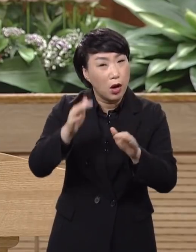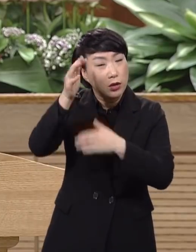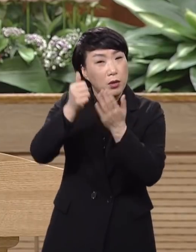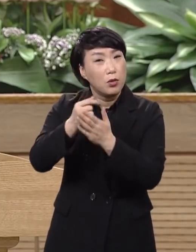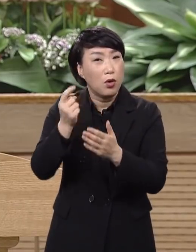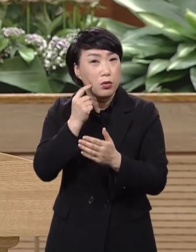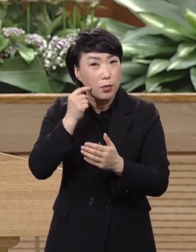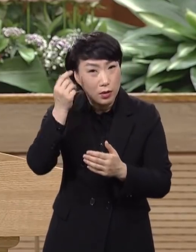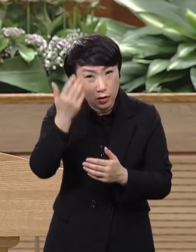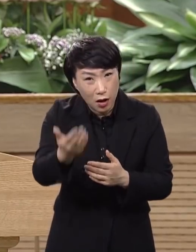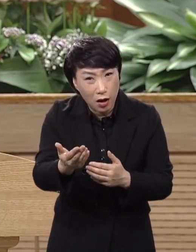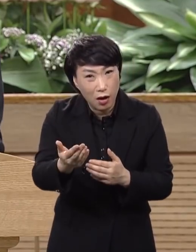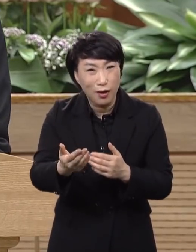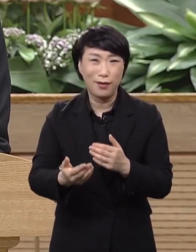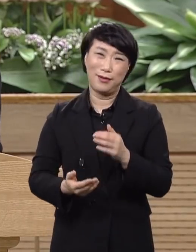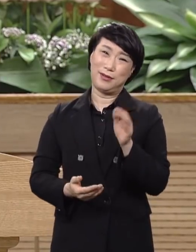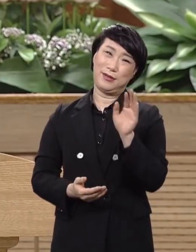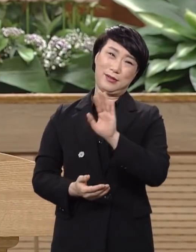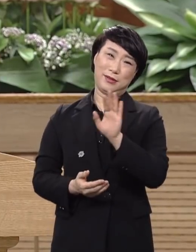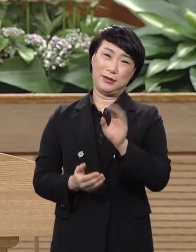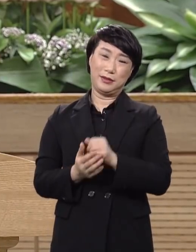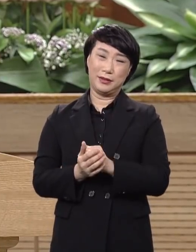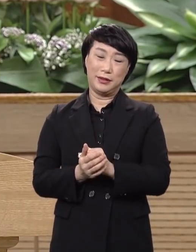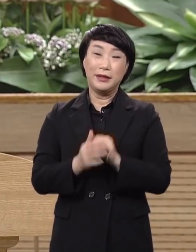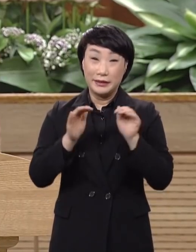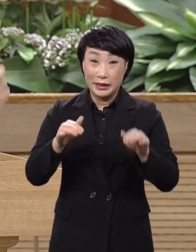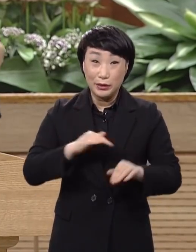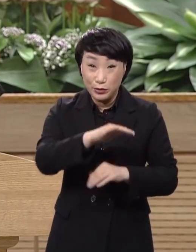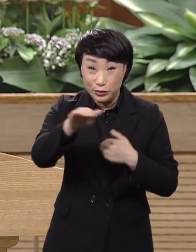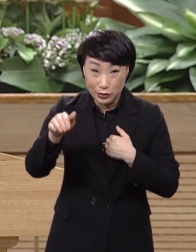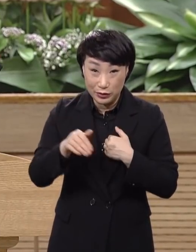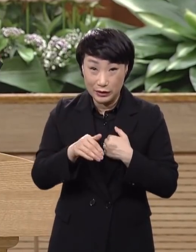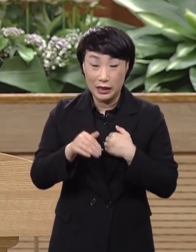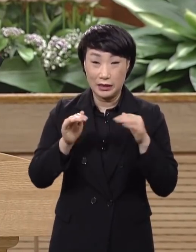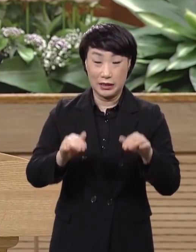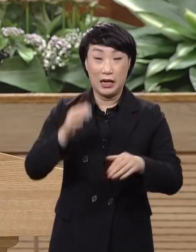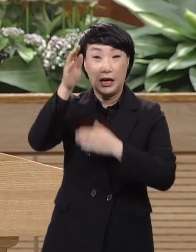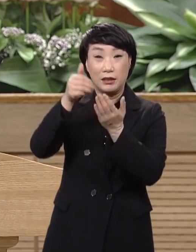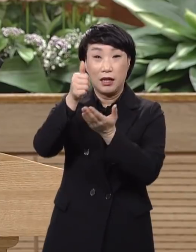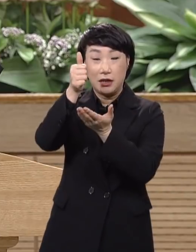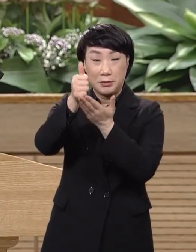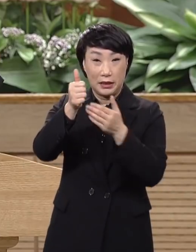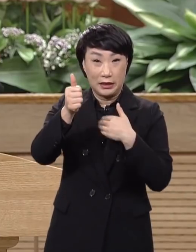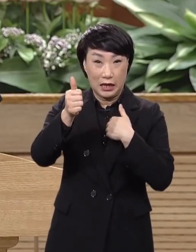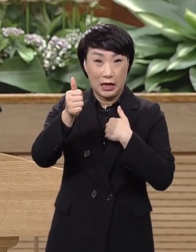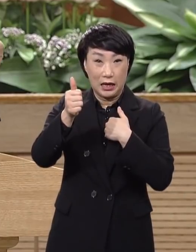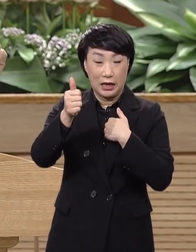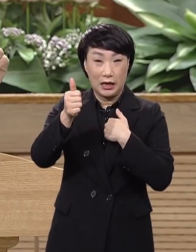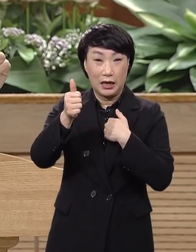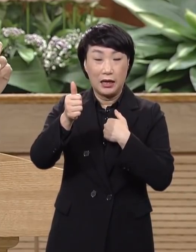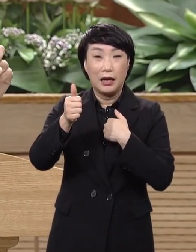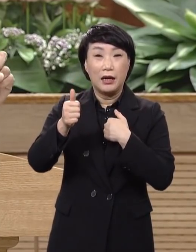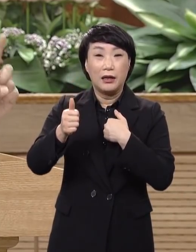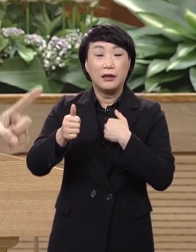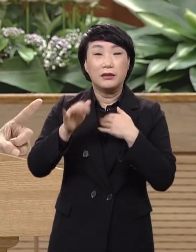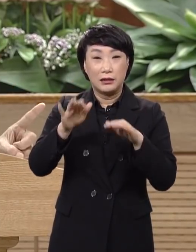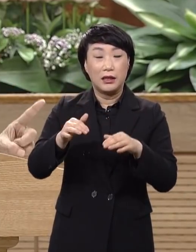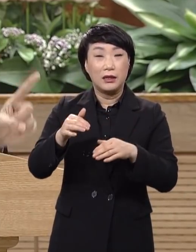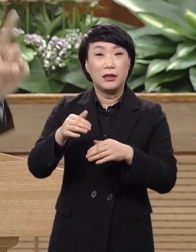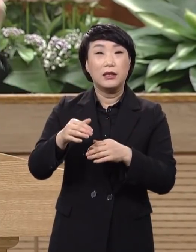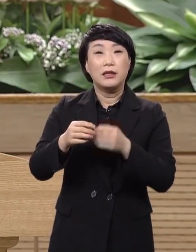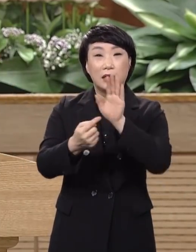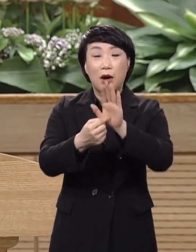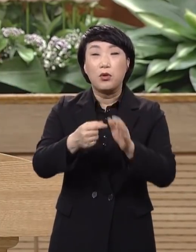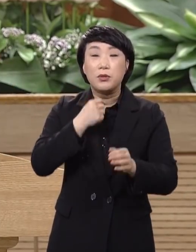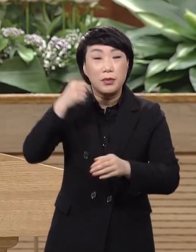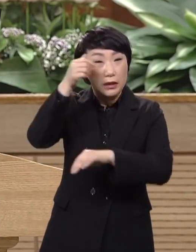거짓말쟁이잖아. 거짓말쟁이. 그래서 우리가 하나님이 나를 통해 하시고자 하는 뜻이